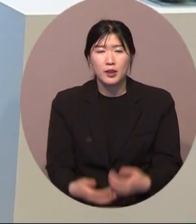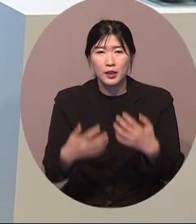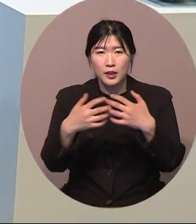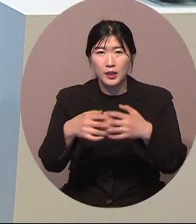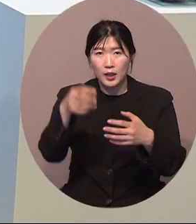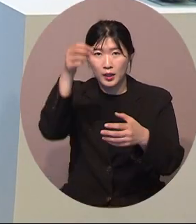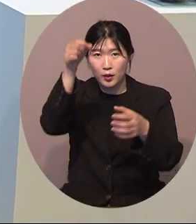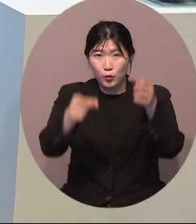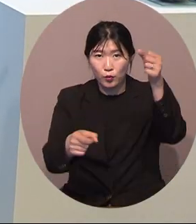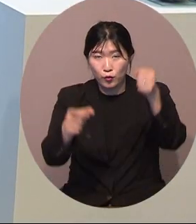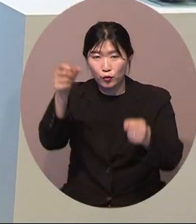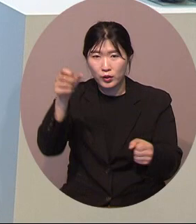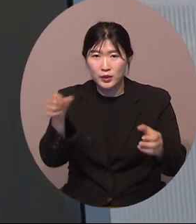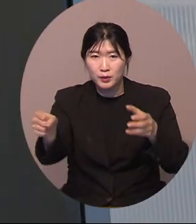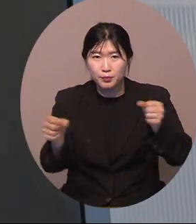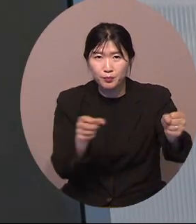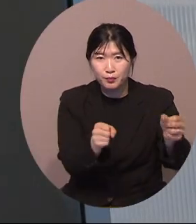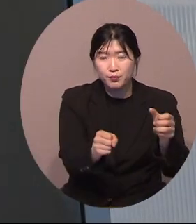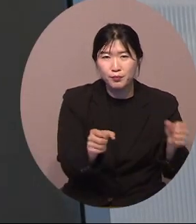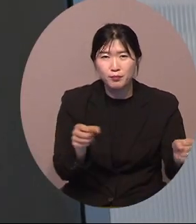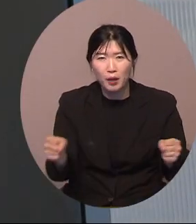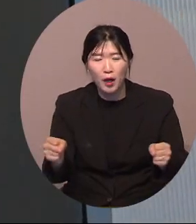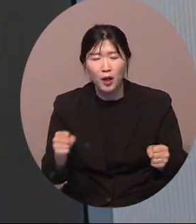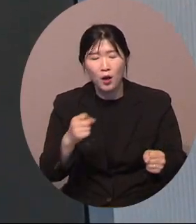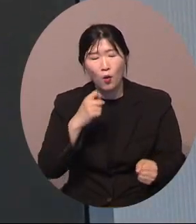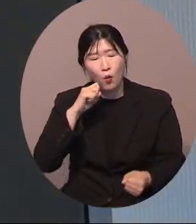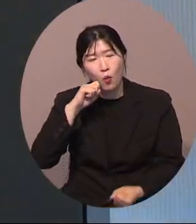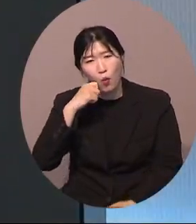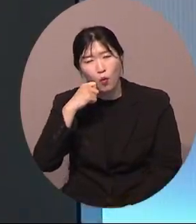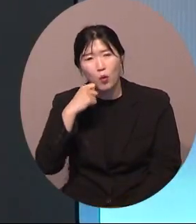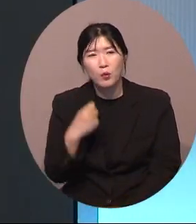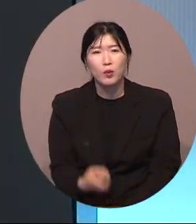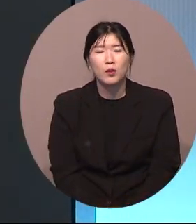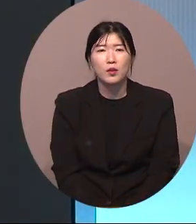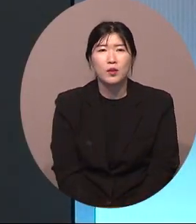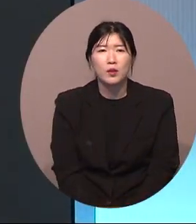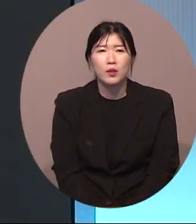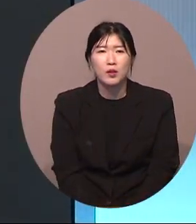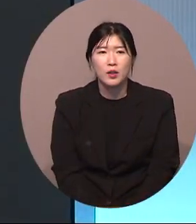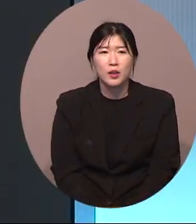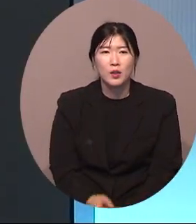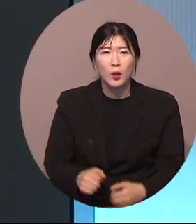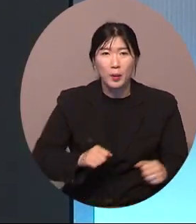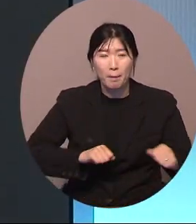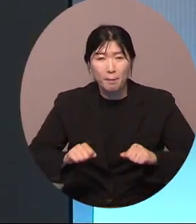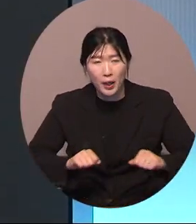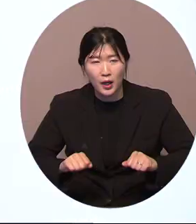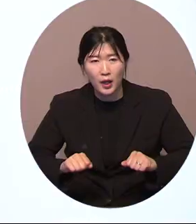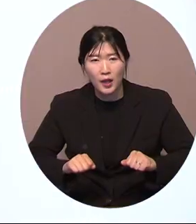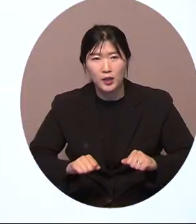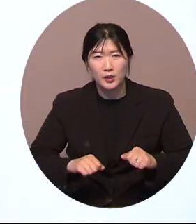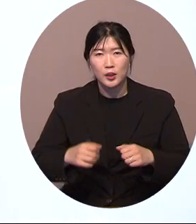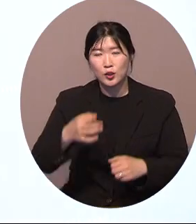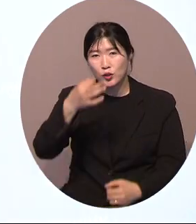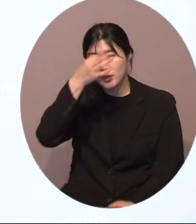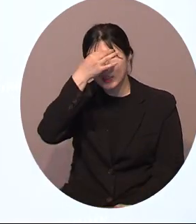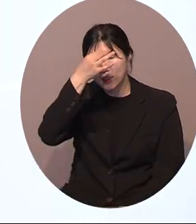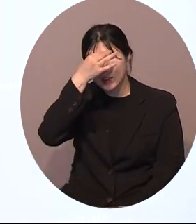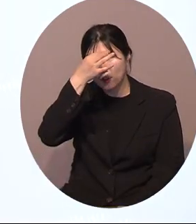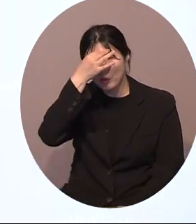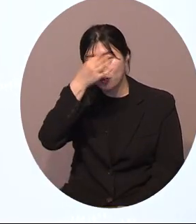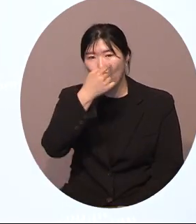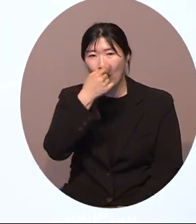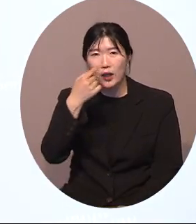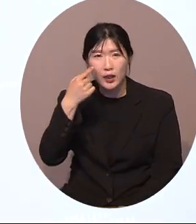기계에서 무작위로 떨어지는 막대를 잡아내기가 보기보다 쉽지 않습니다. 순발력과 민첩성 등 운동에 필요한 신체